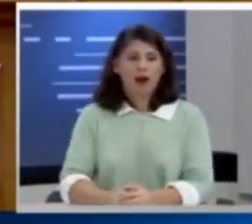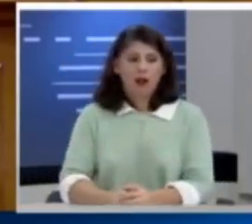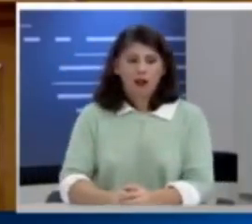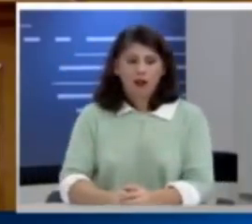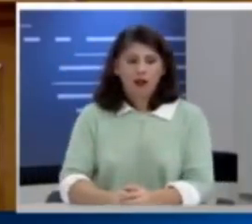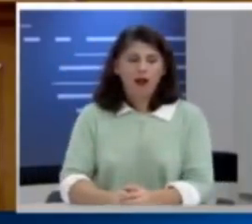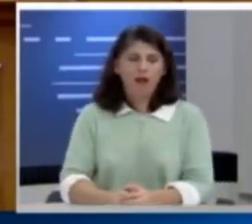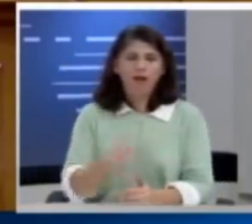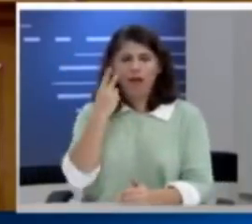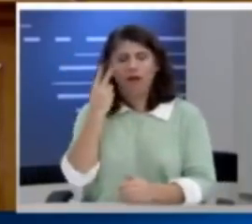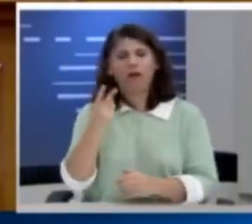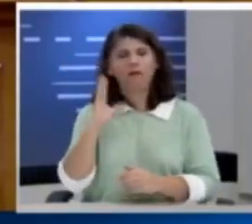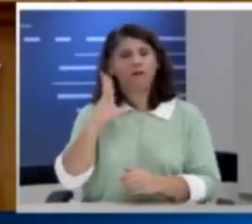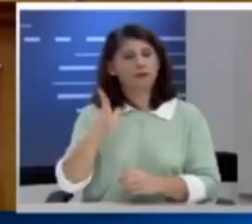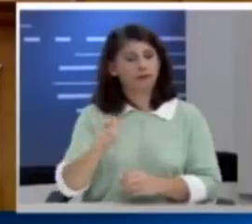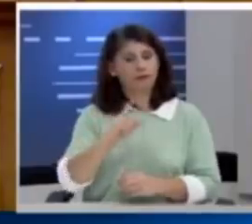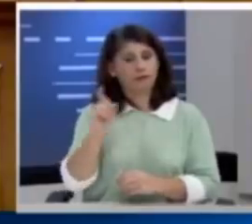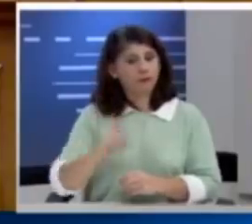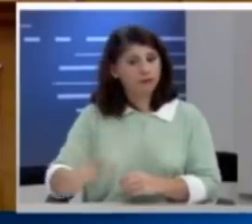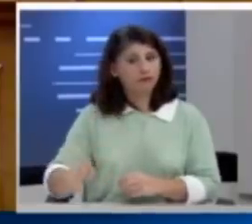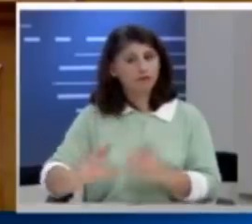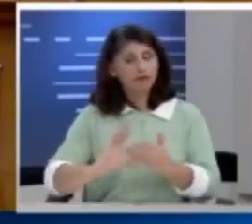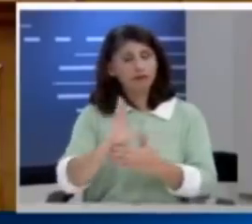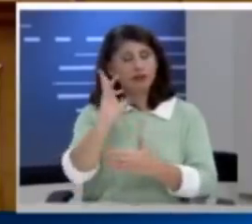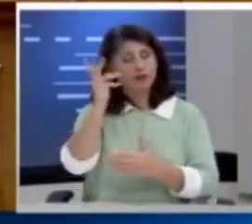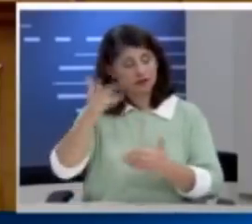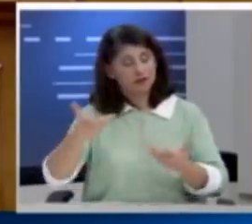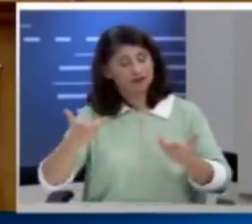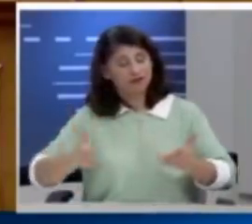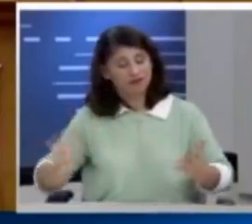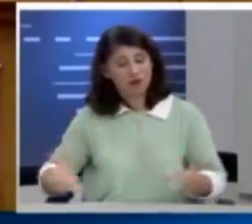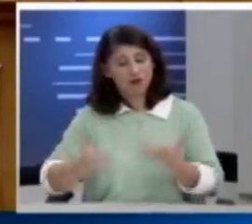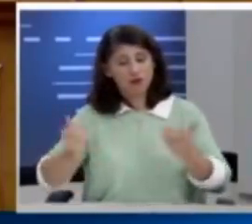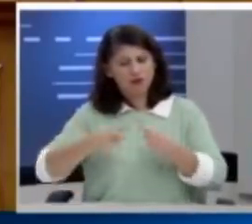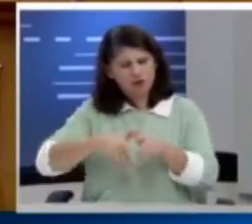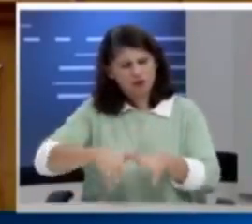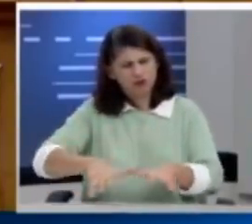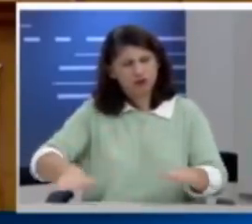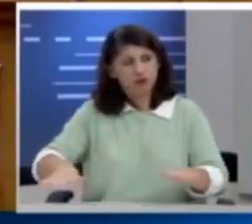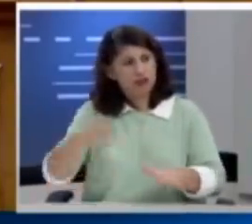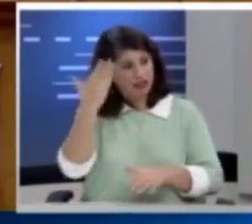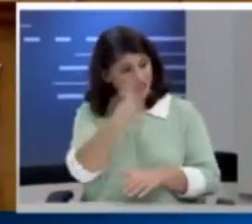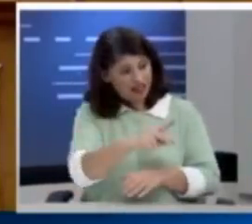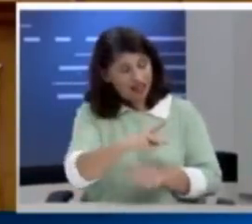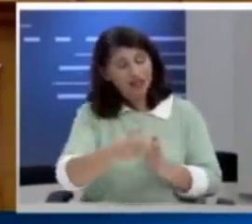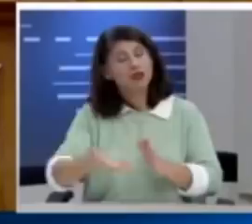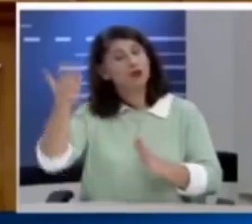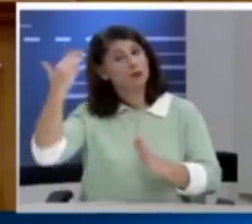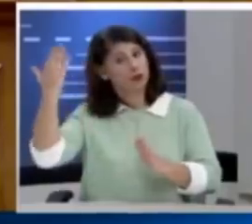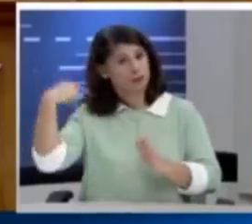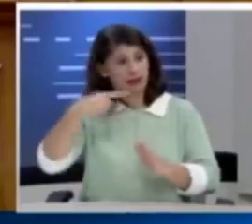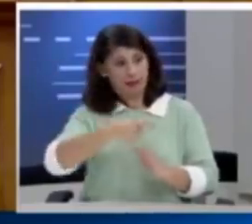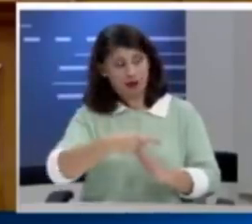στην καθημερινότητα. Η πρόοδος ξεχυλίζει από τα μπατζάκια σας, τόσο όσο και των προηγούμενων.